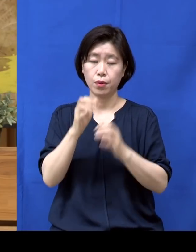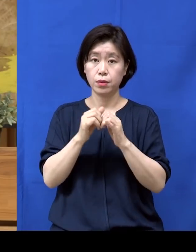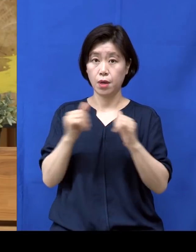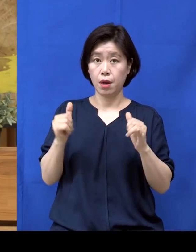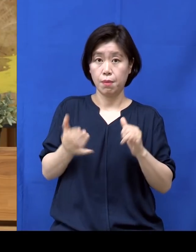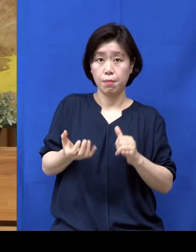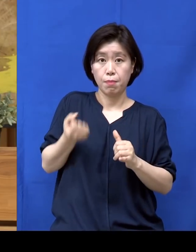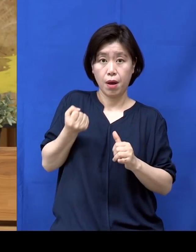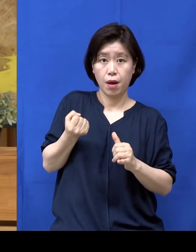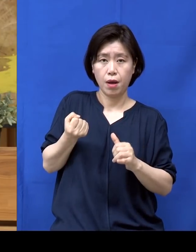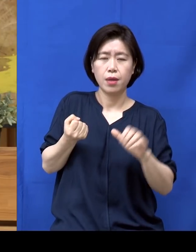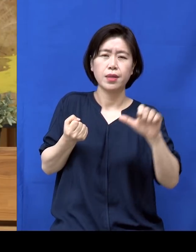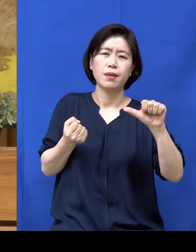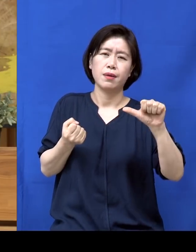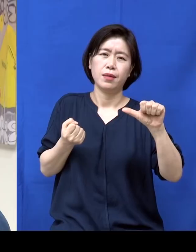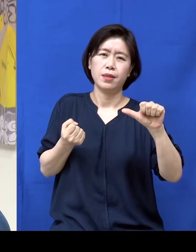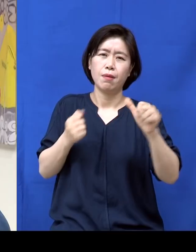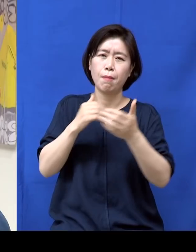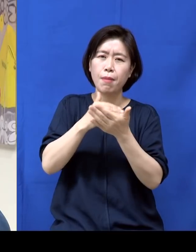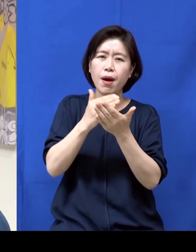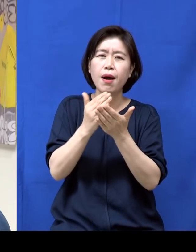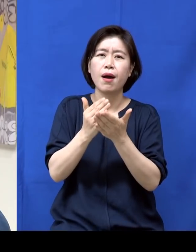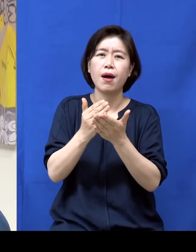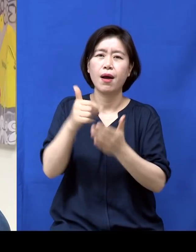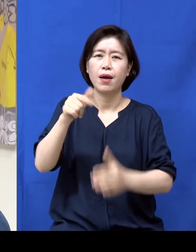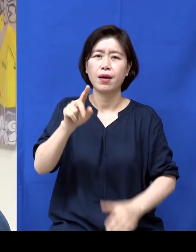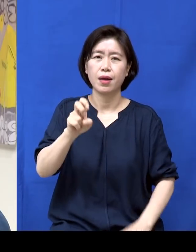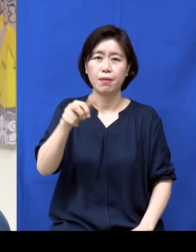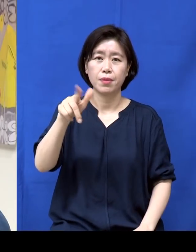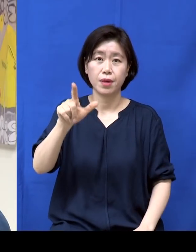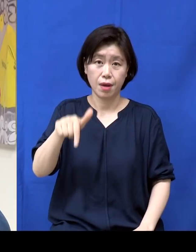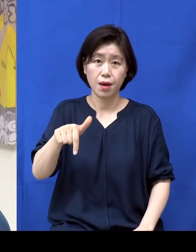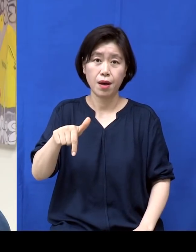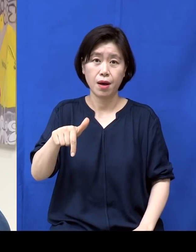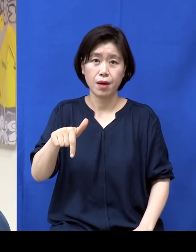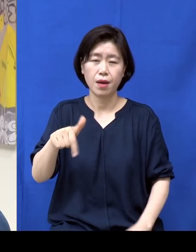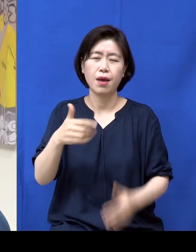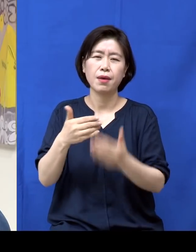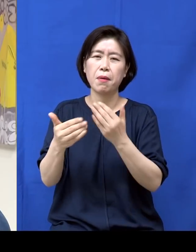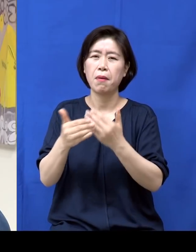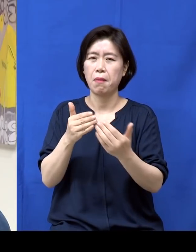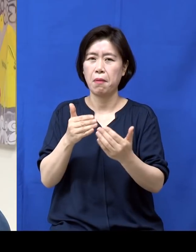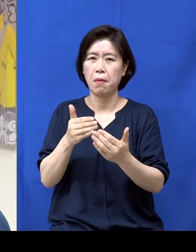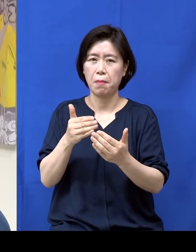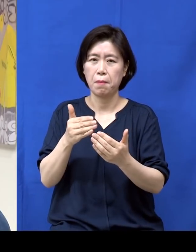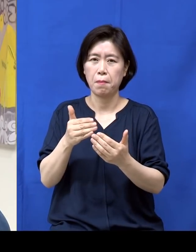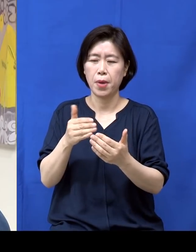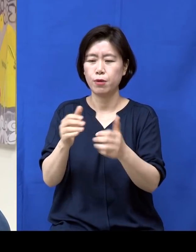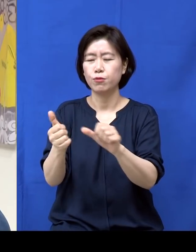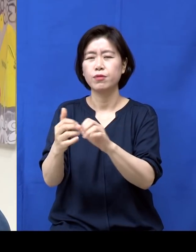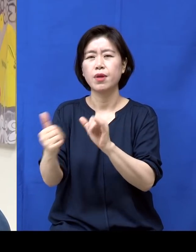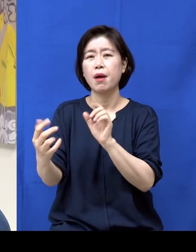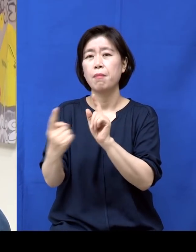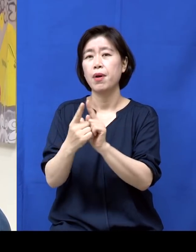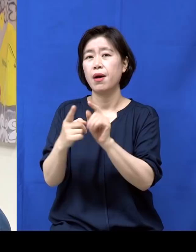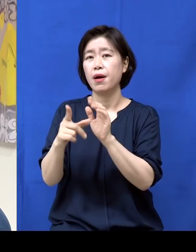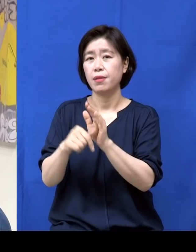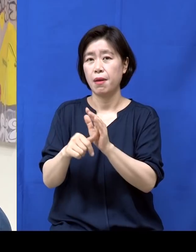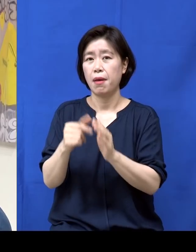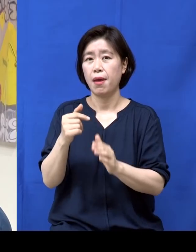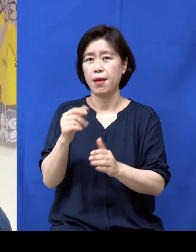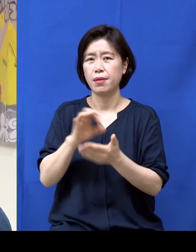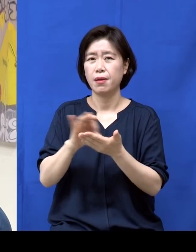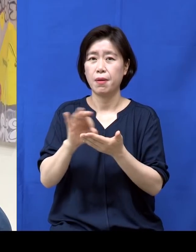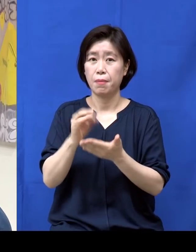하잖아요. 네. 미각을 제외한 나머지 4개 감각을 다 경험해요. 청각, 시각, 후각, 촉각 이렇게. 예. 그래서